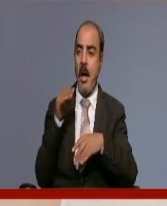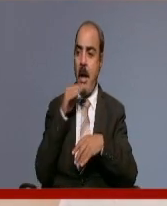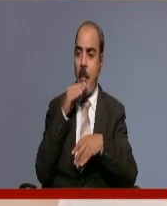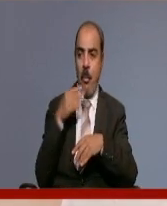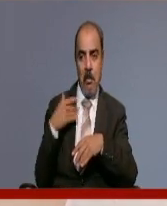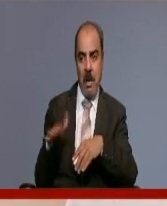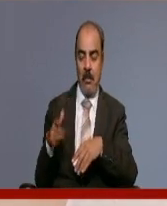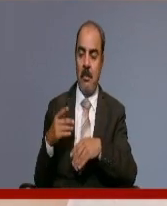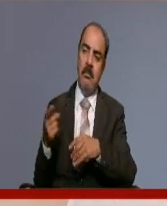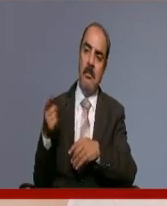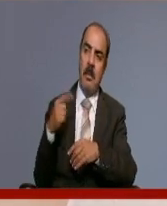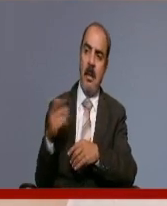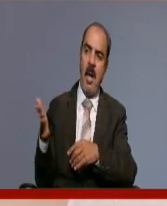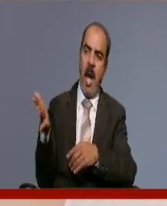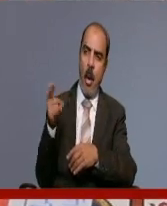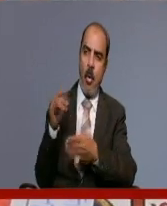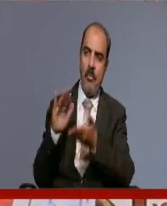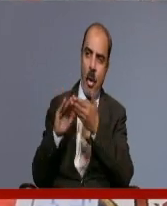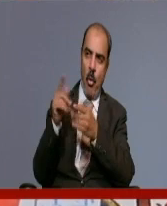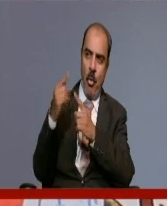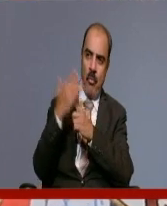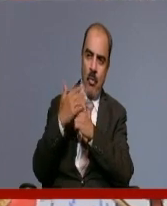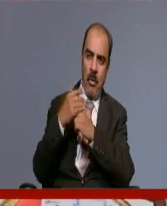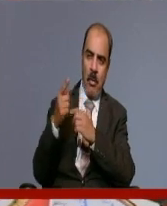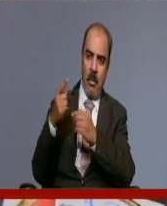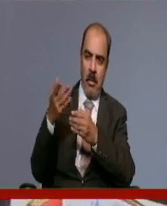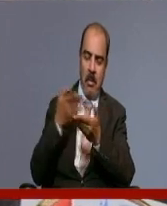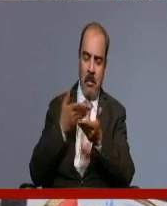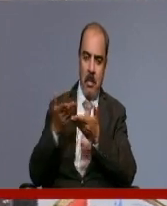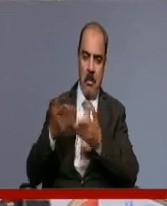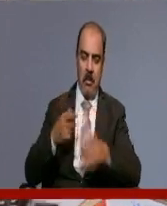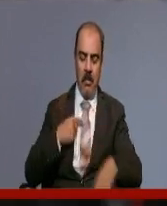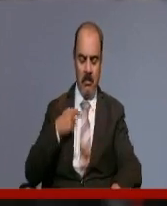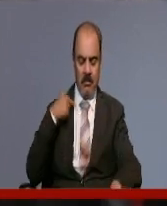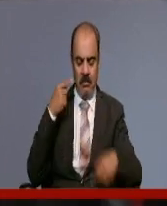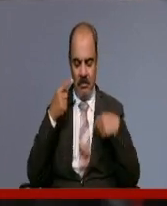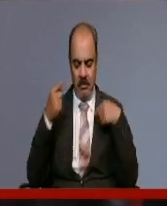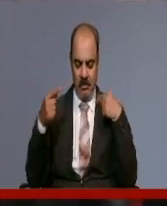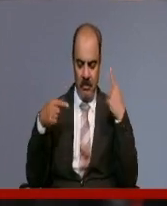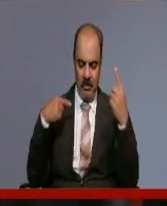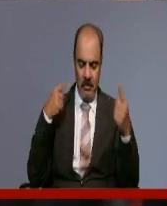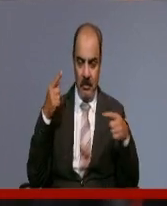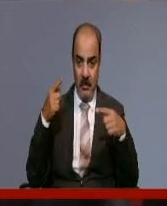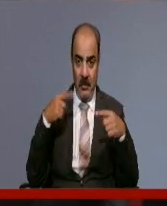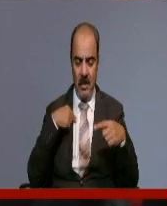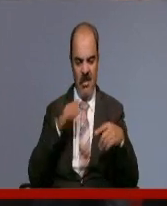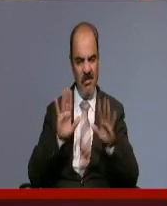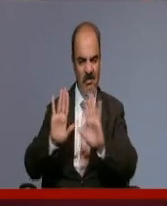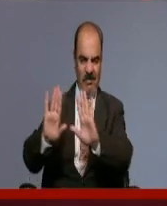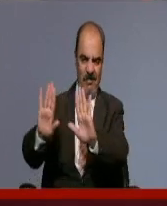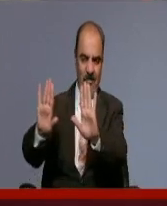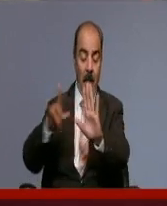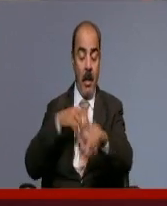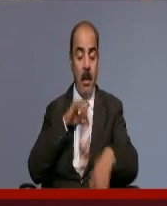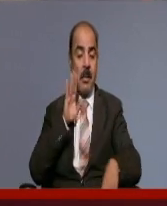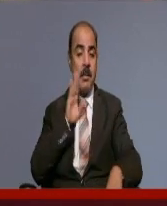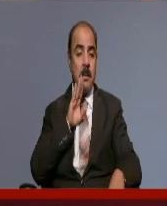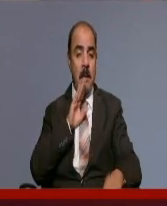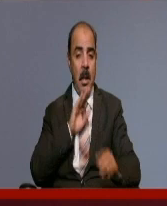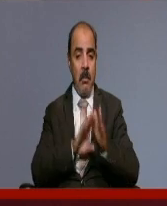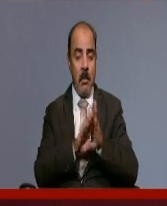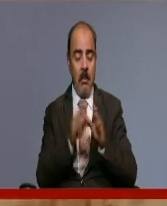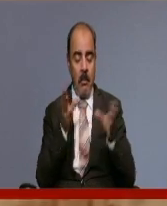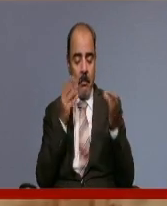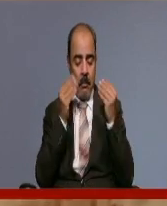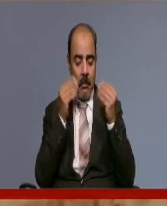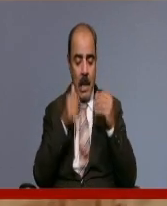حق برضو ان ده يبقى عادات فانا اخترت بقى اخترت اللي انا اتعلم اخترت اللي انا ادرس اخترت اللي انا اقراه